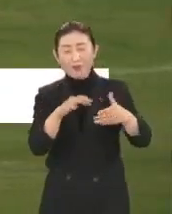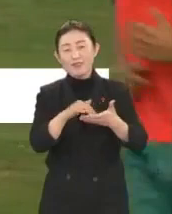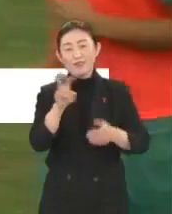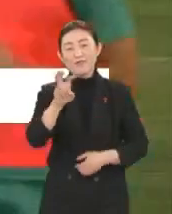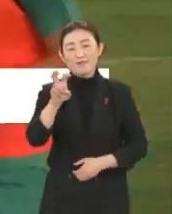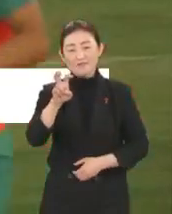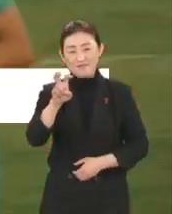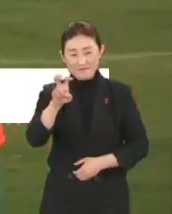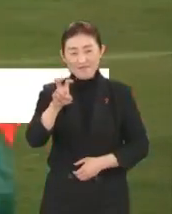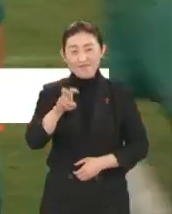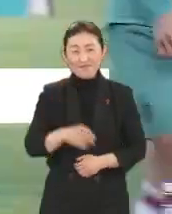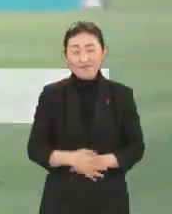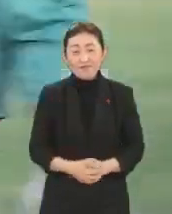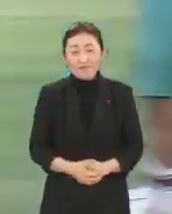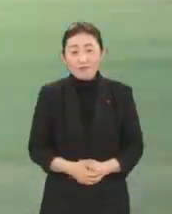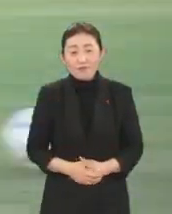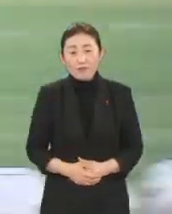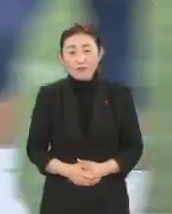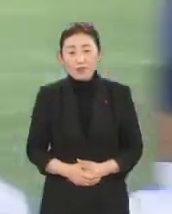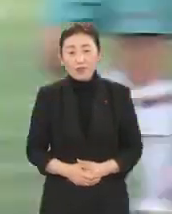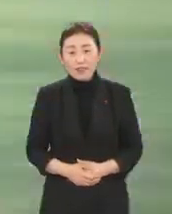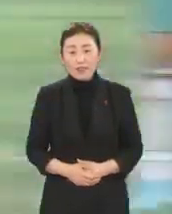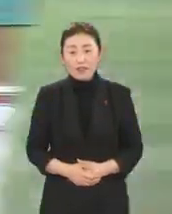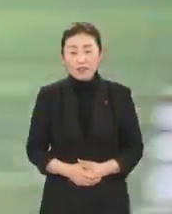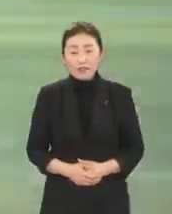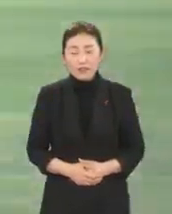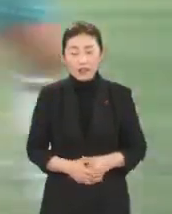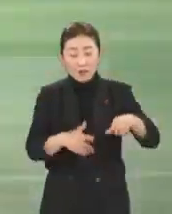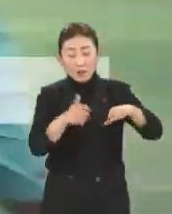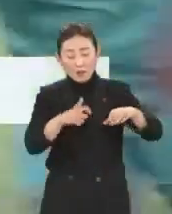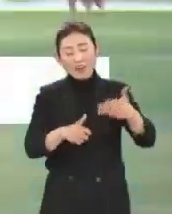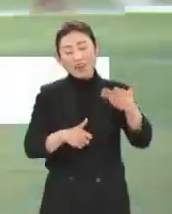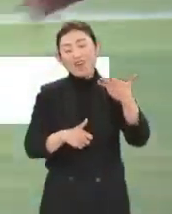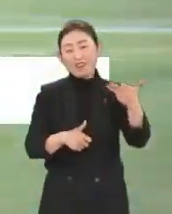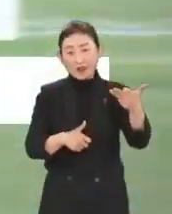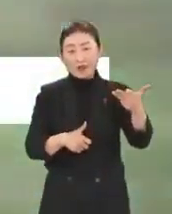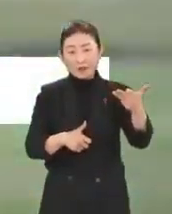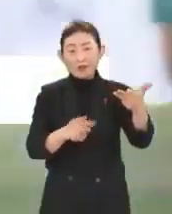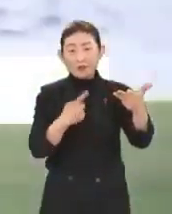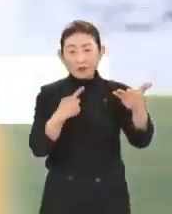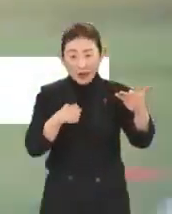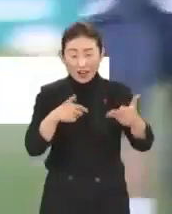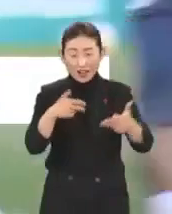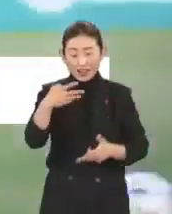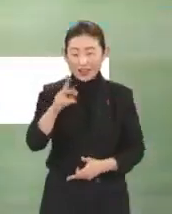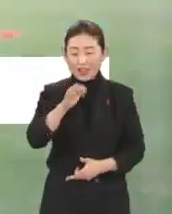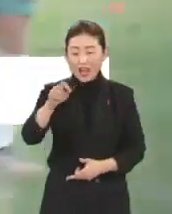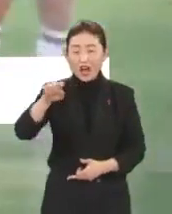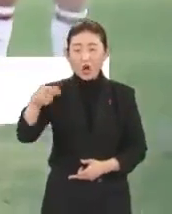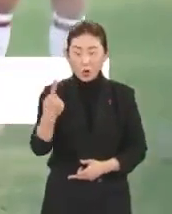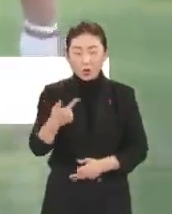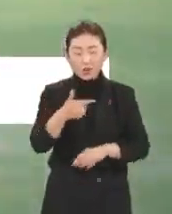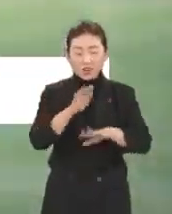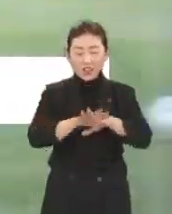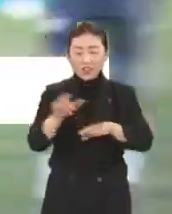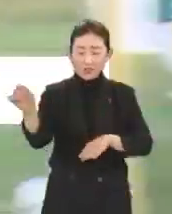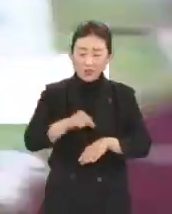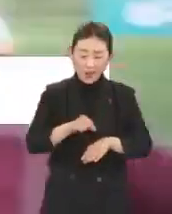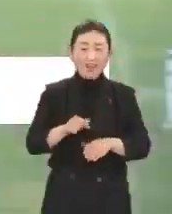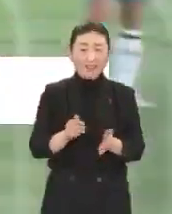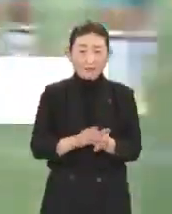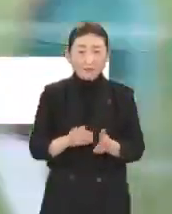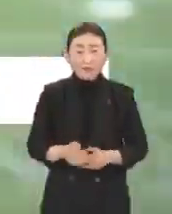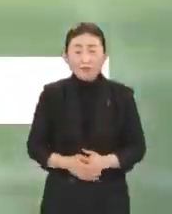수목골로 잡고 시작을 하고 싶습니다 리그에서 18골을 넣으며 득점 2위를 차지한 티아고도 대전에 합류하며 힘을